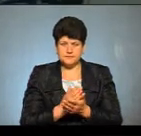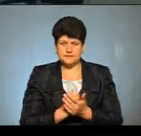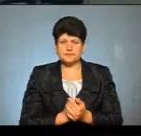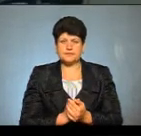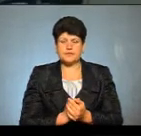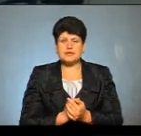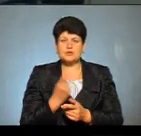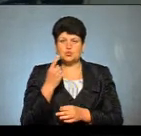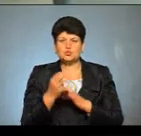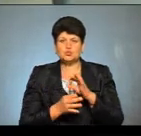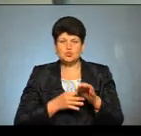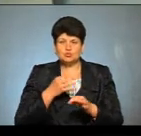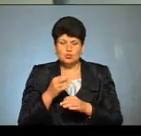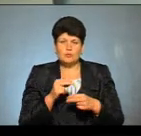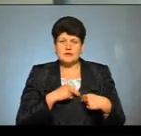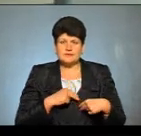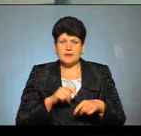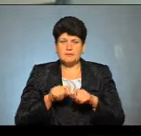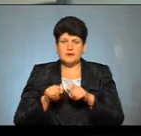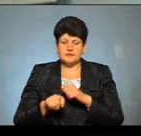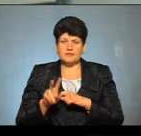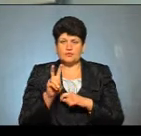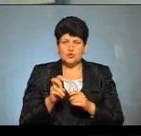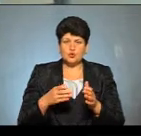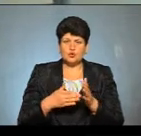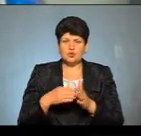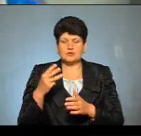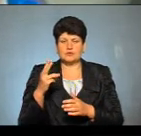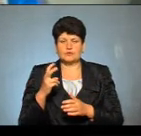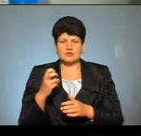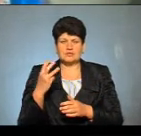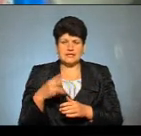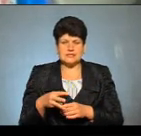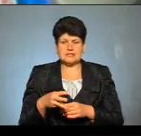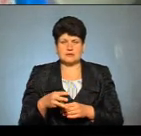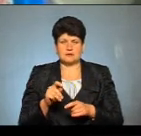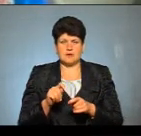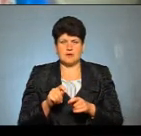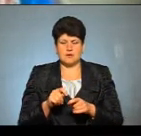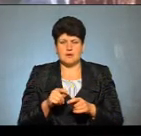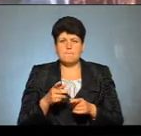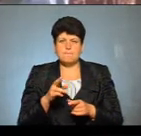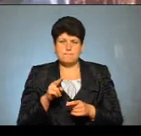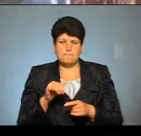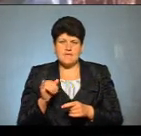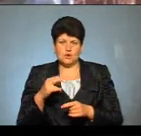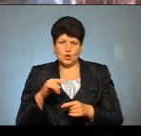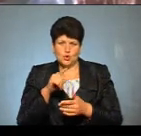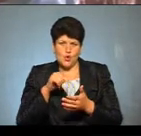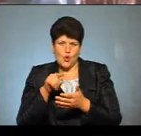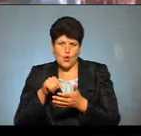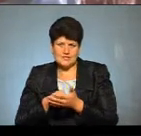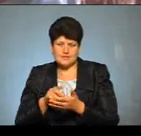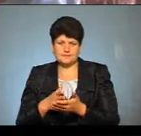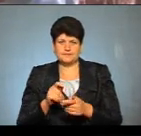За добу працівники лабораторії перевіряють від 200 до 230 підозр на коронавірус, повідомив епідеміолог обласного лабораторного